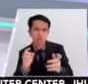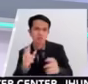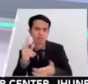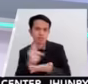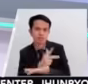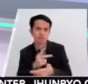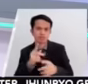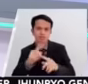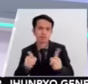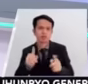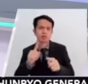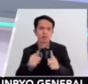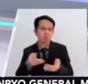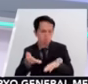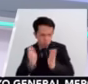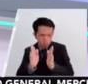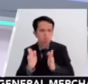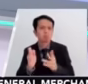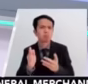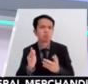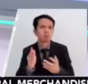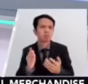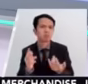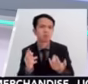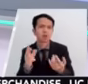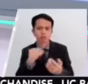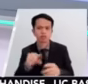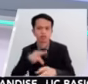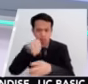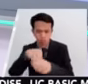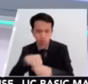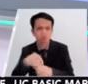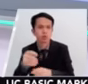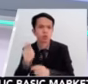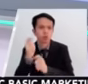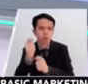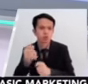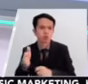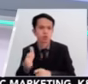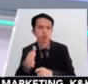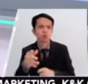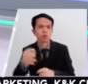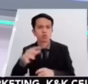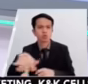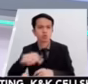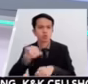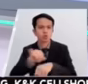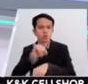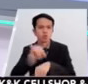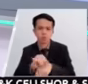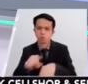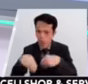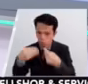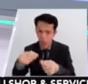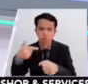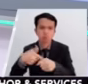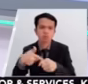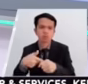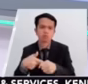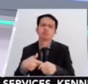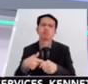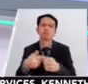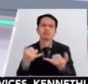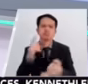pumunta dyan at nagpunta pa yung mismong mga mangisda sa loob ng Escoda Shoal at doon hinatiran ng krudo. So napakalaking pagbabago ni hindi